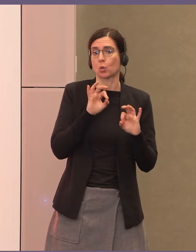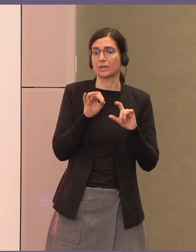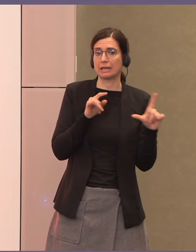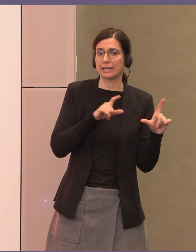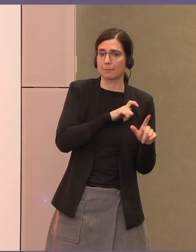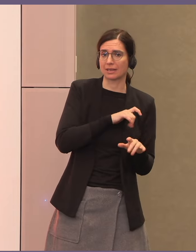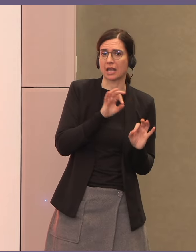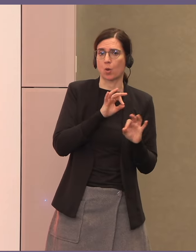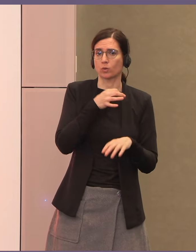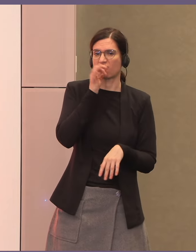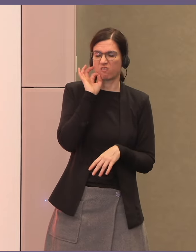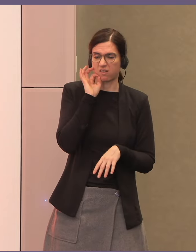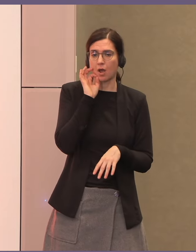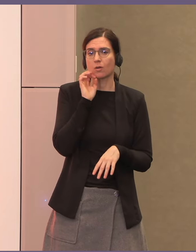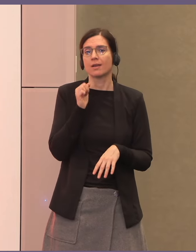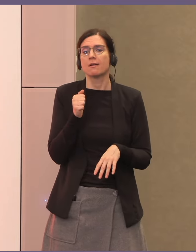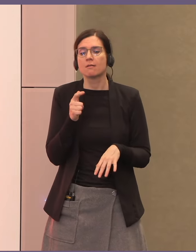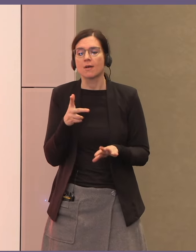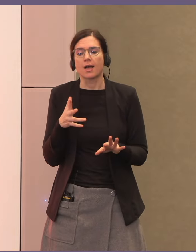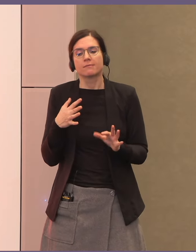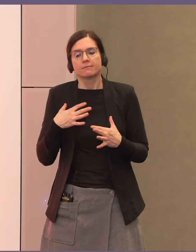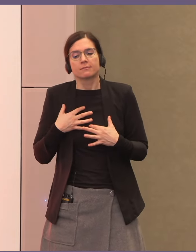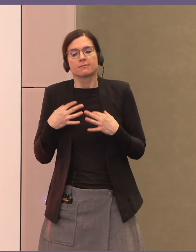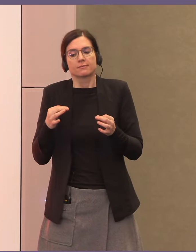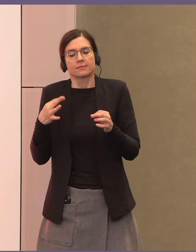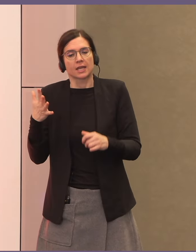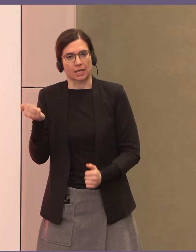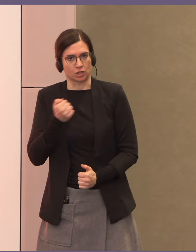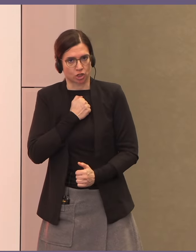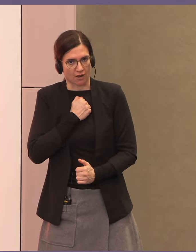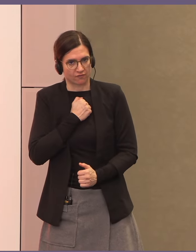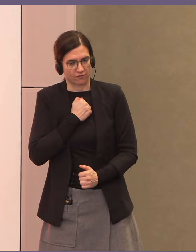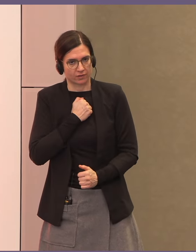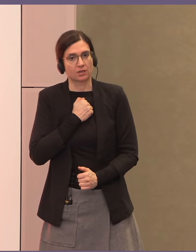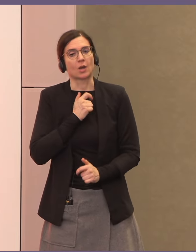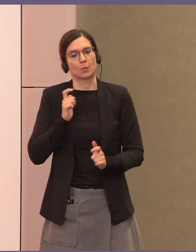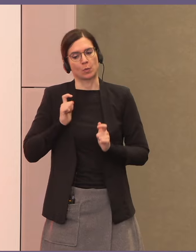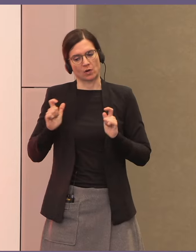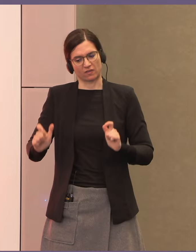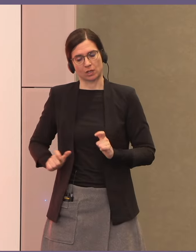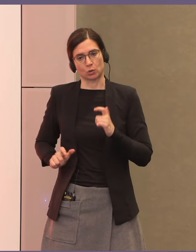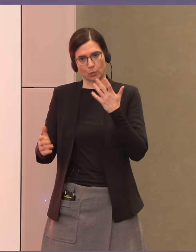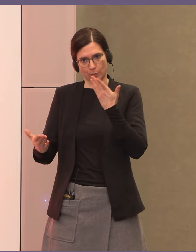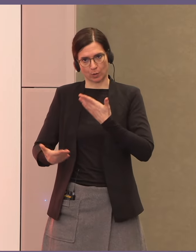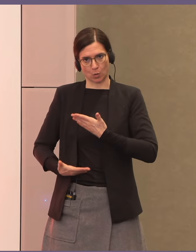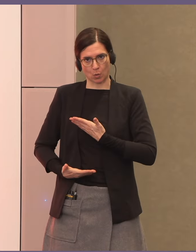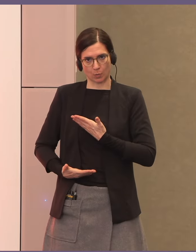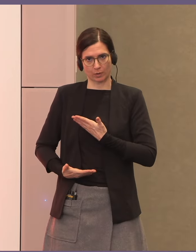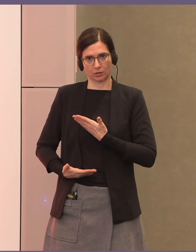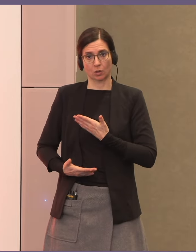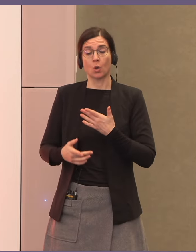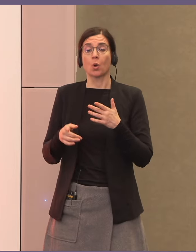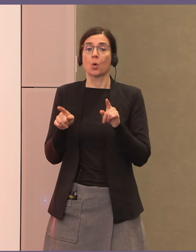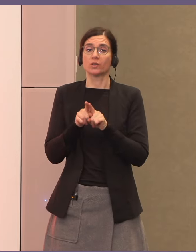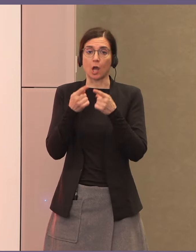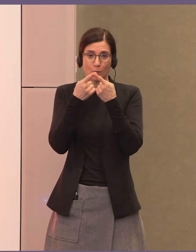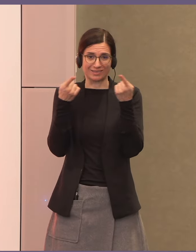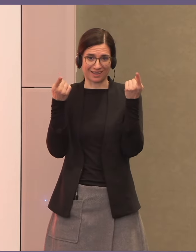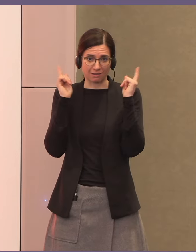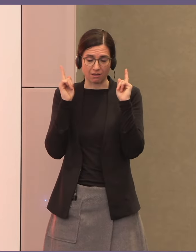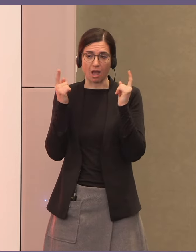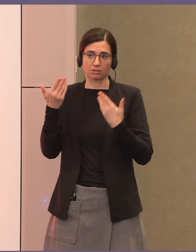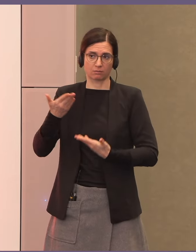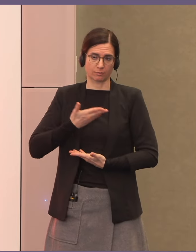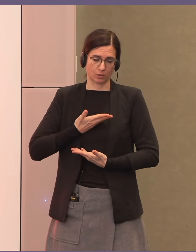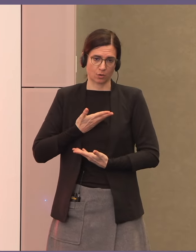diskriminiert wurden. In Ausnahmefällen gelang es ihnen dennoch, eine Professur zu erhalten oder sogar zur Dekanin aufzusteigen. Und sie